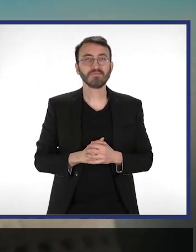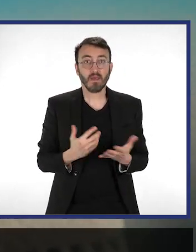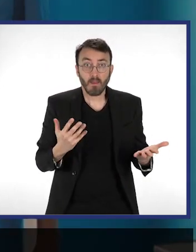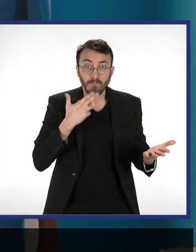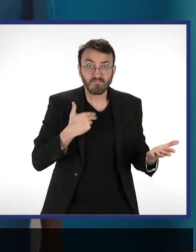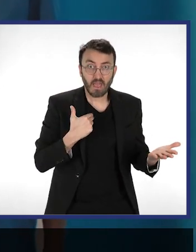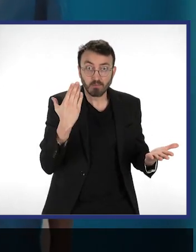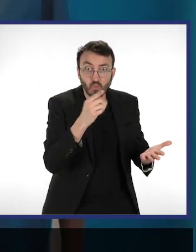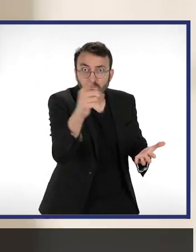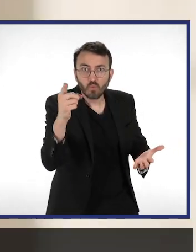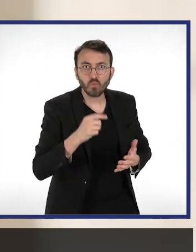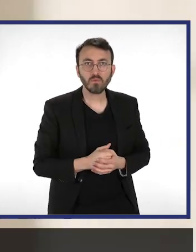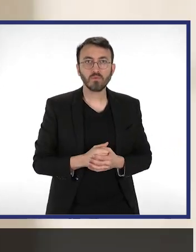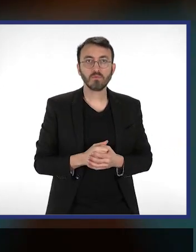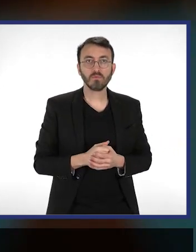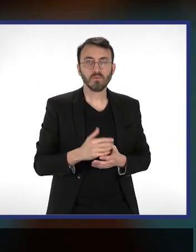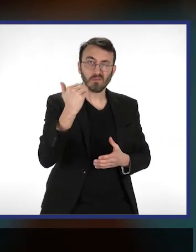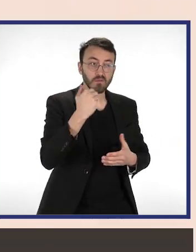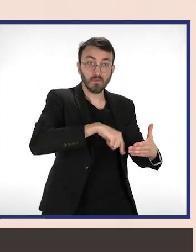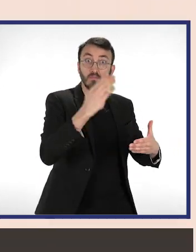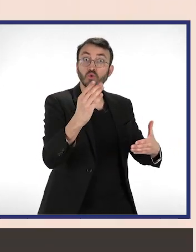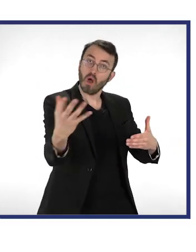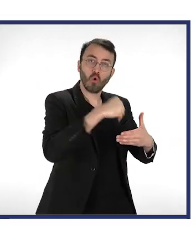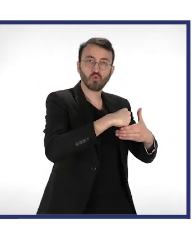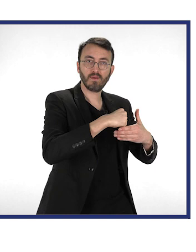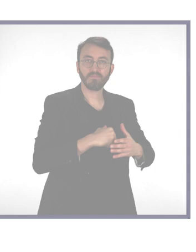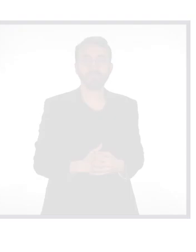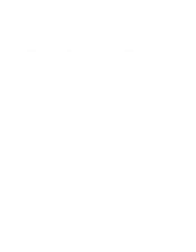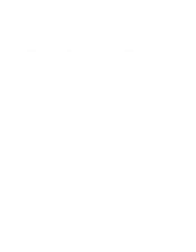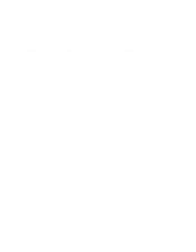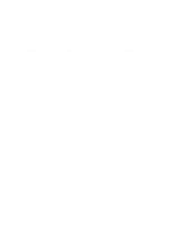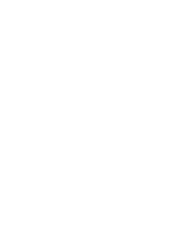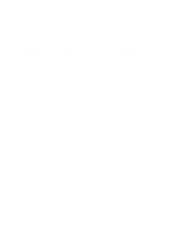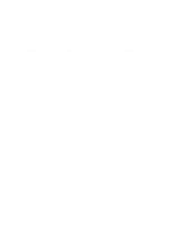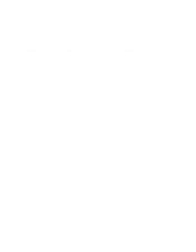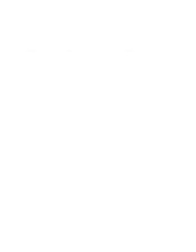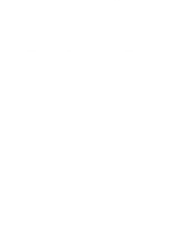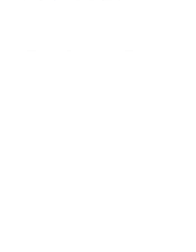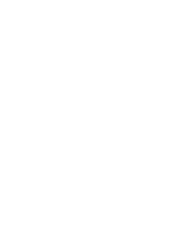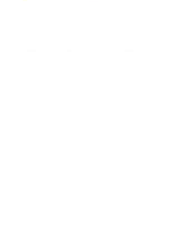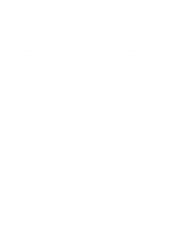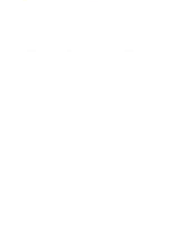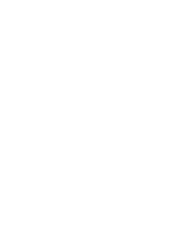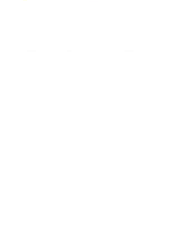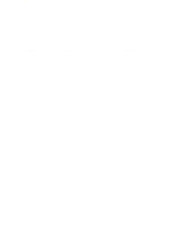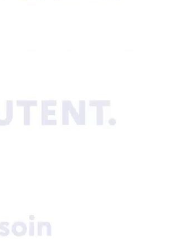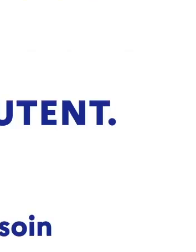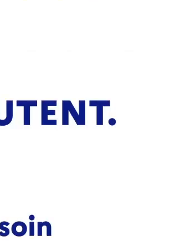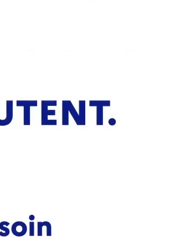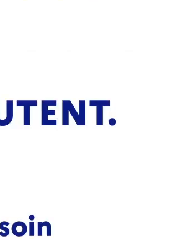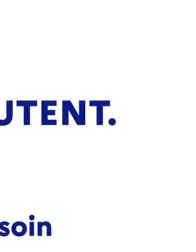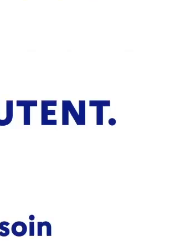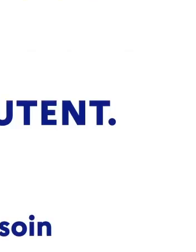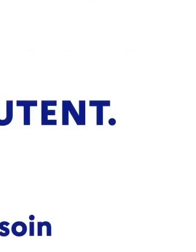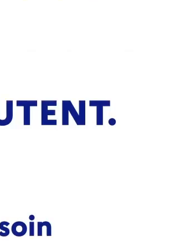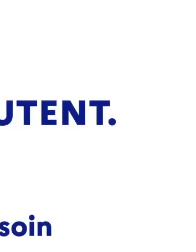senior. Ça tombe bien. On compte sur vous. Rejoignez-les, ils ont besoin de vous. Aides-soignants, infirmiers, éducateurs spécialisés, accompagnants éducatifs et sociaux. Les